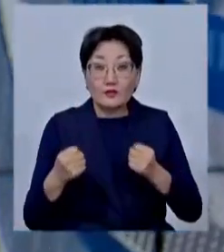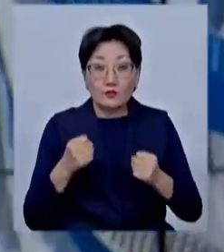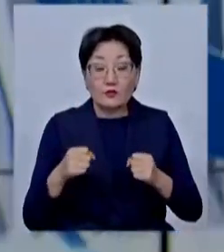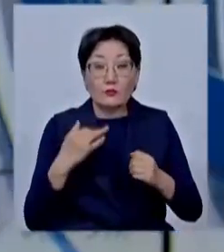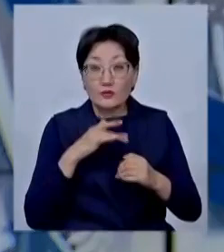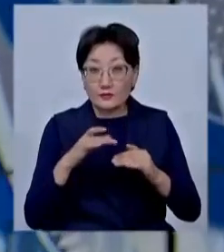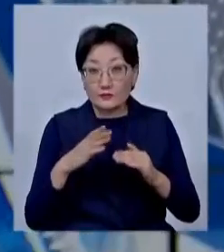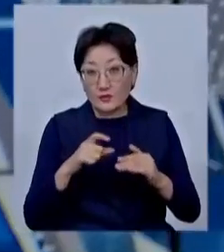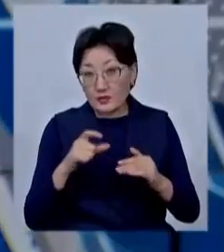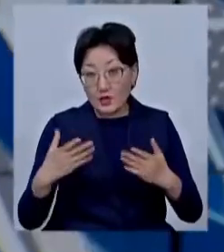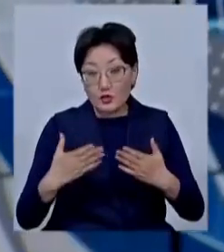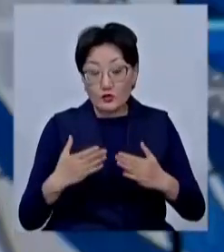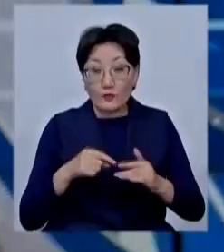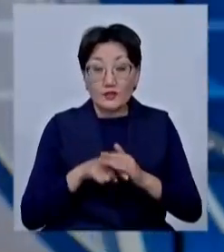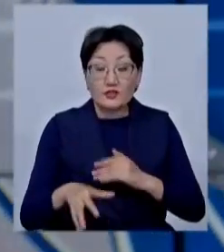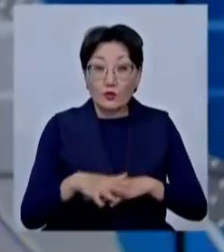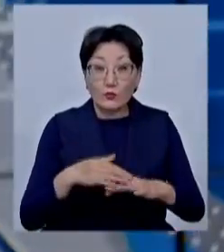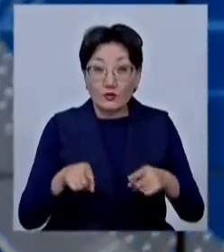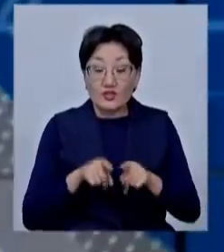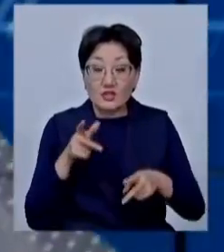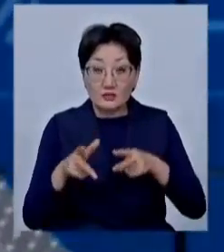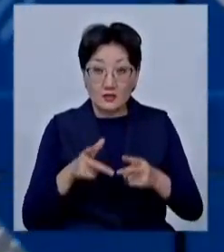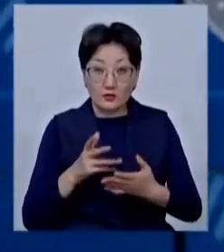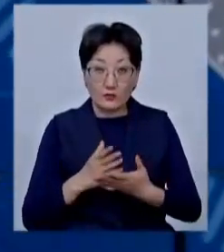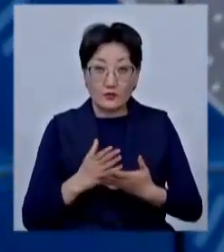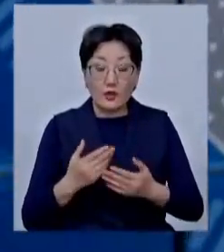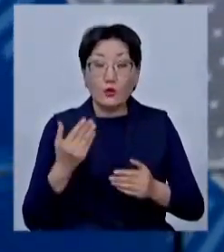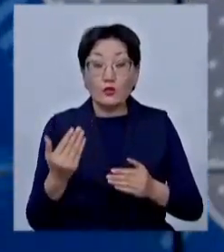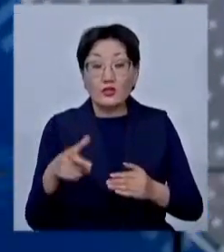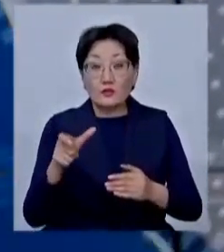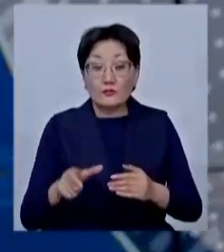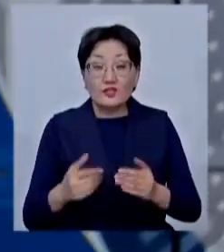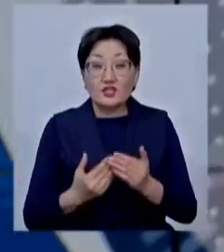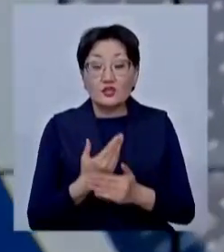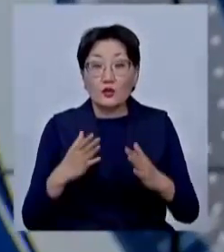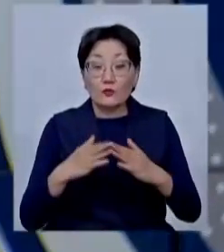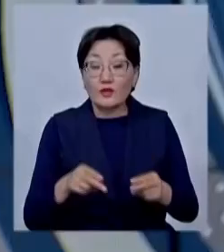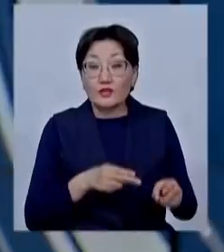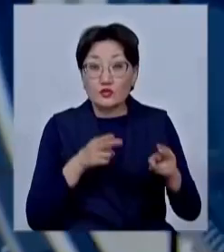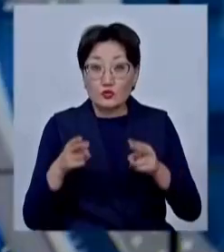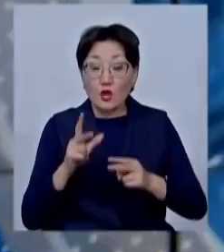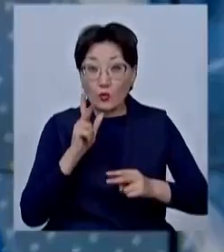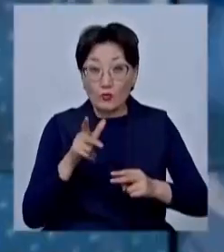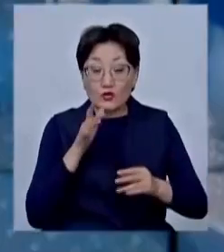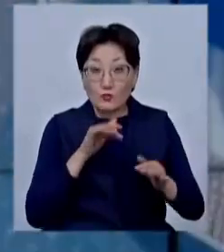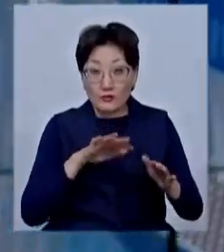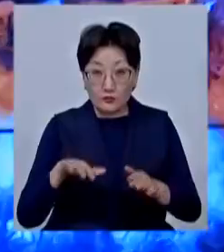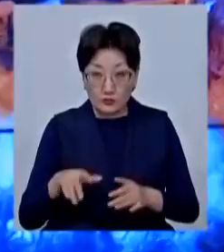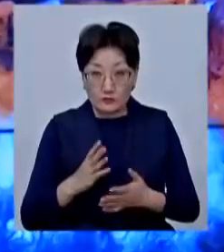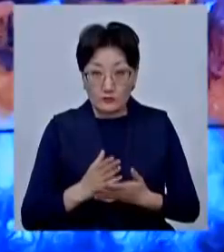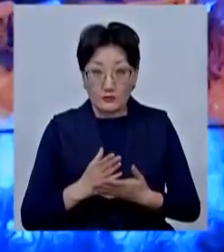қабатты тұрғын үйлерінің бірінің тұрғындары осылай деп шағымданды. Олардың жаңа үйге қоныстанғандарына 3 жыл ғана